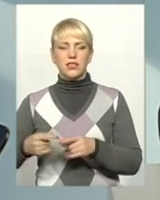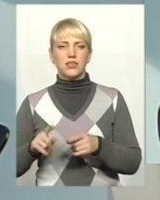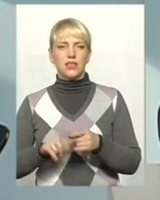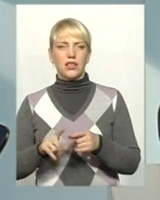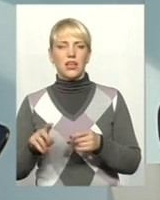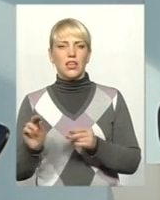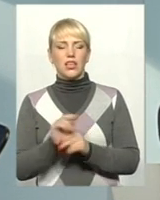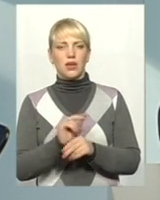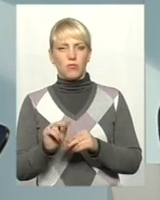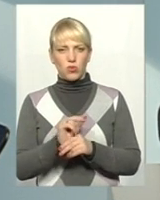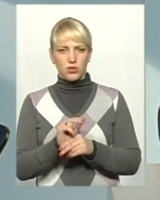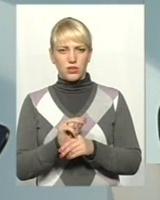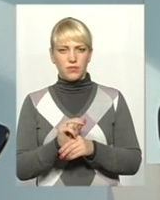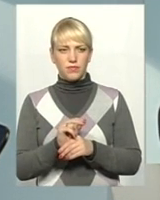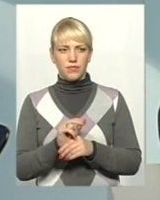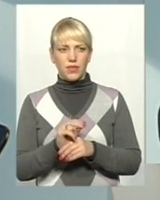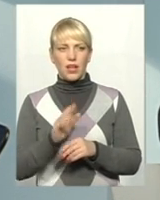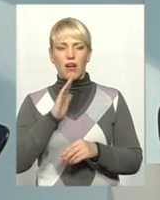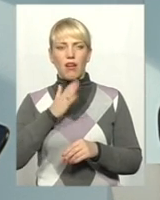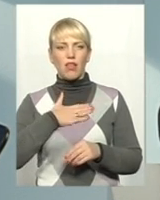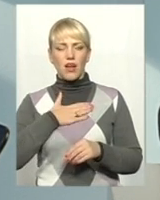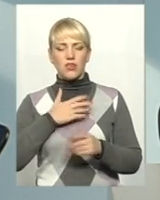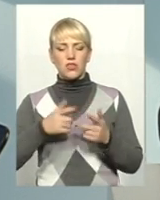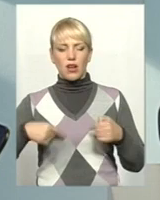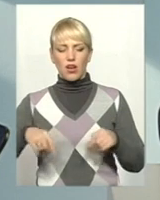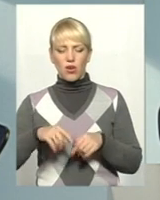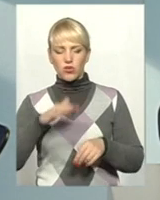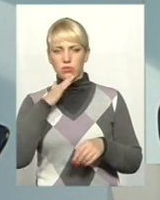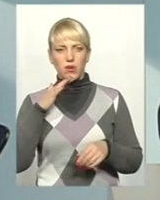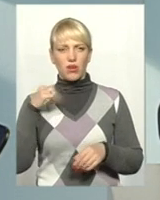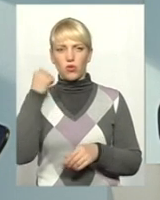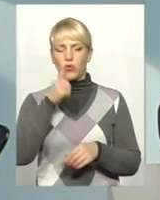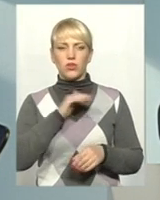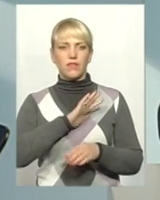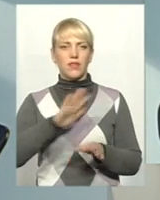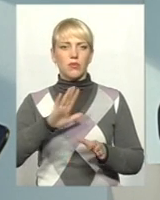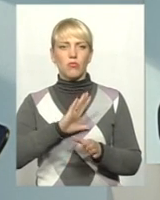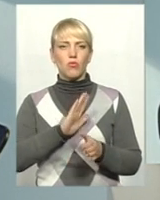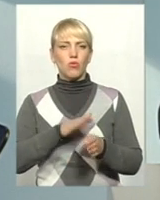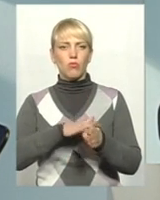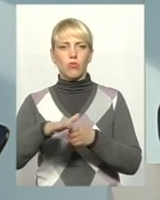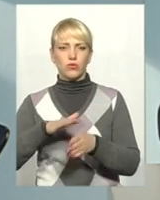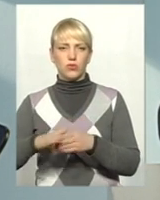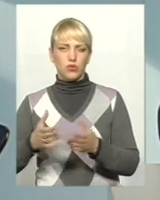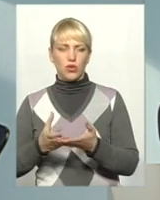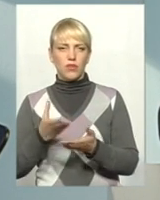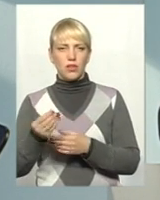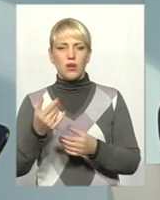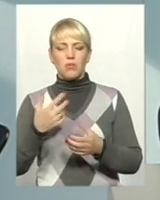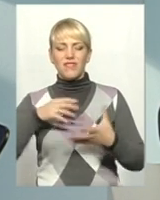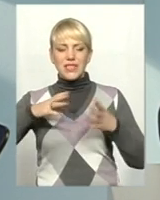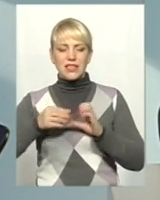постільки наша галузь недофінансовується, можна сказати, десятки років, то ми можемо взагалі втратити ці дороги